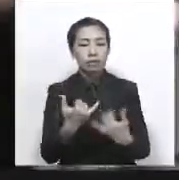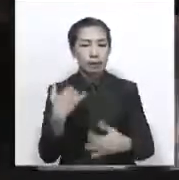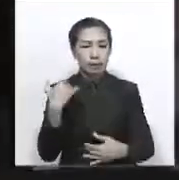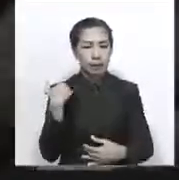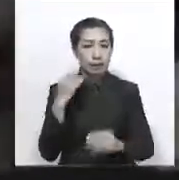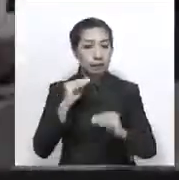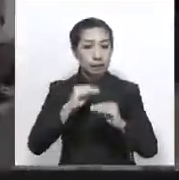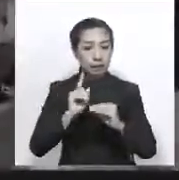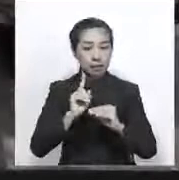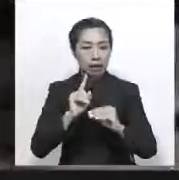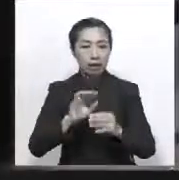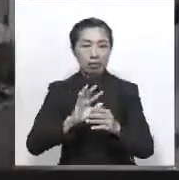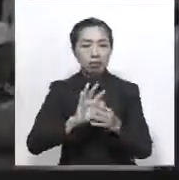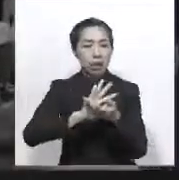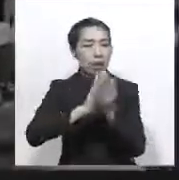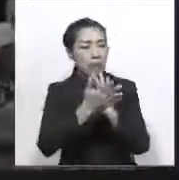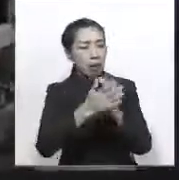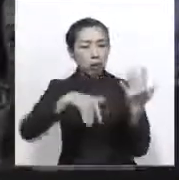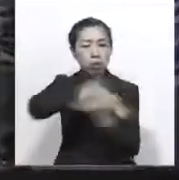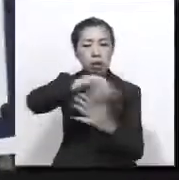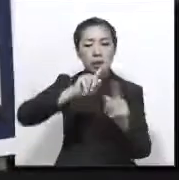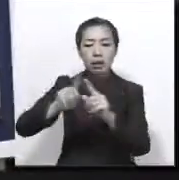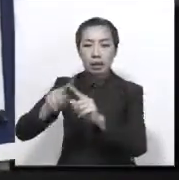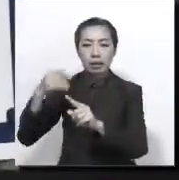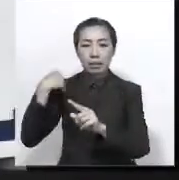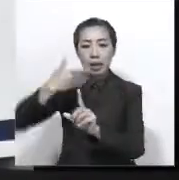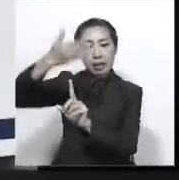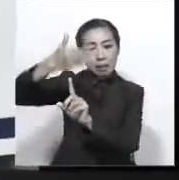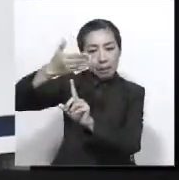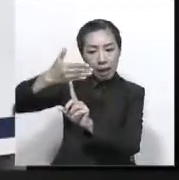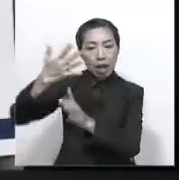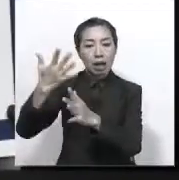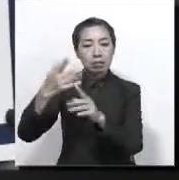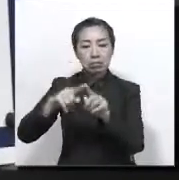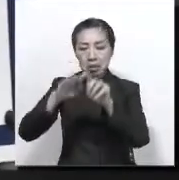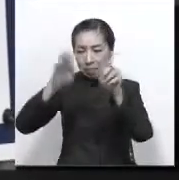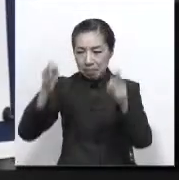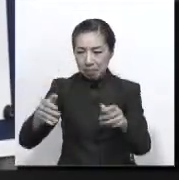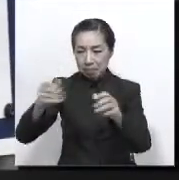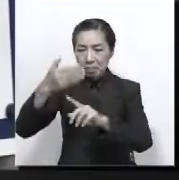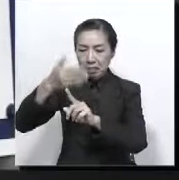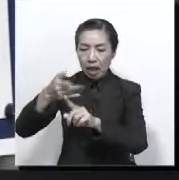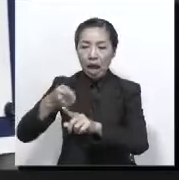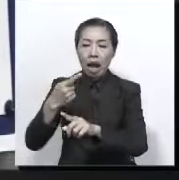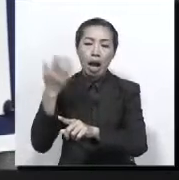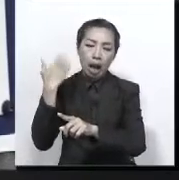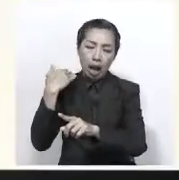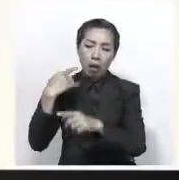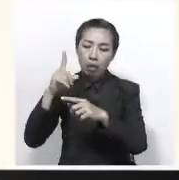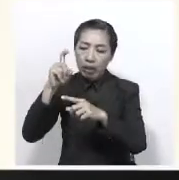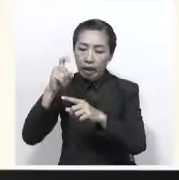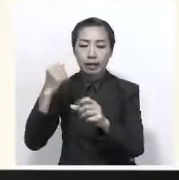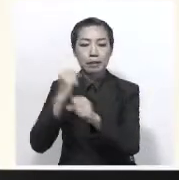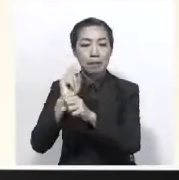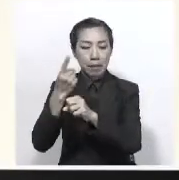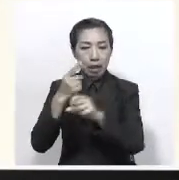การปรับอะไรต่างๆทั้งหมดเลยไม่ว่าจะเป็นป้ายต่างๆที่มันชำรุดนะฮะเราทำใหม่หมดเลยแล้วก็ป้ายบอกจำนวนคนโ